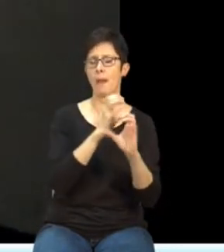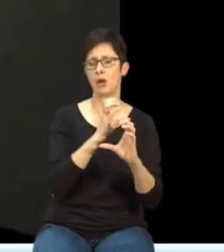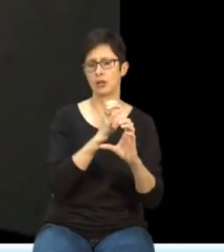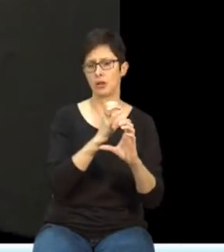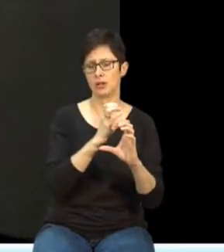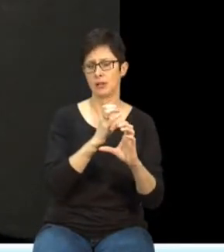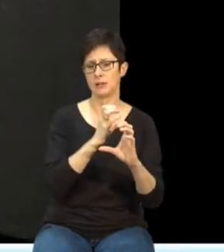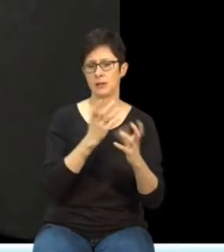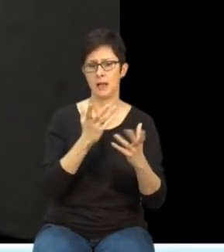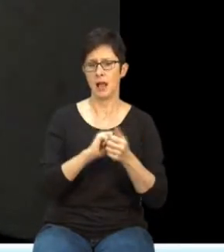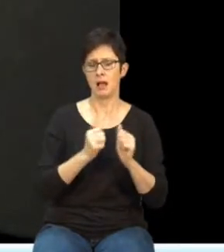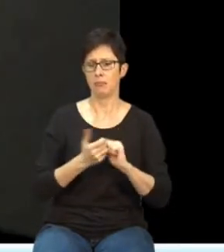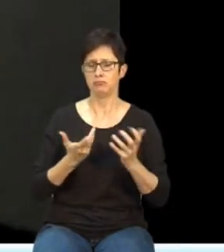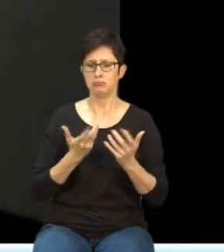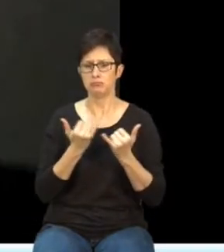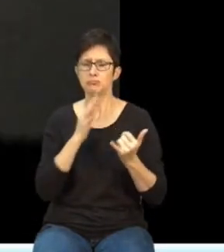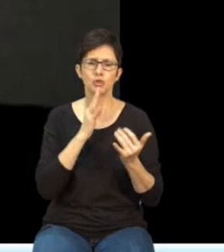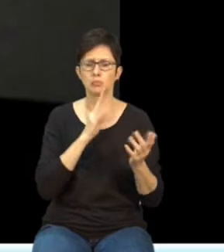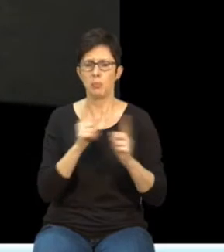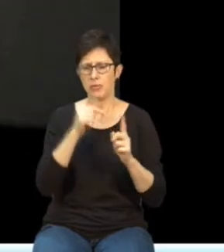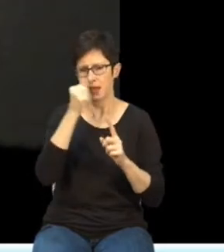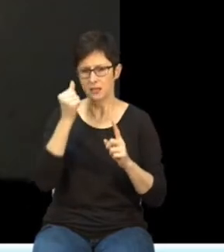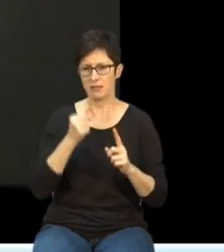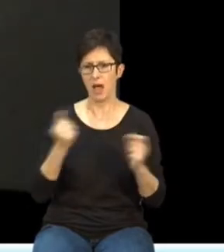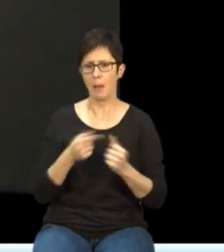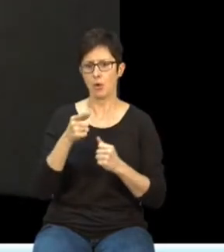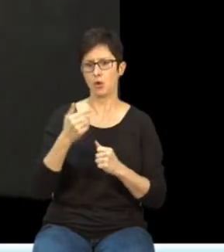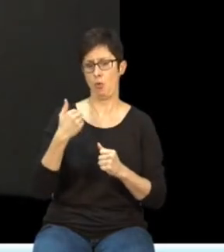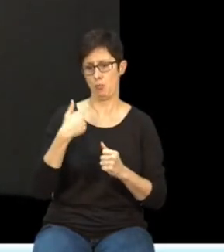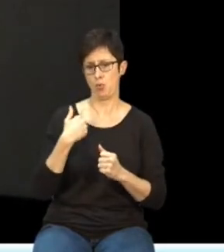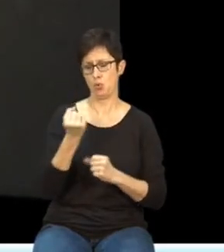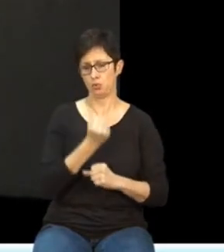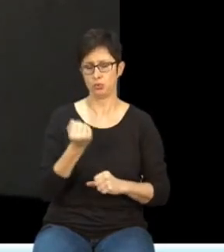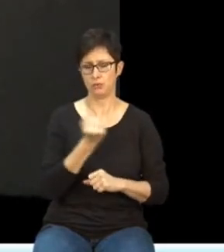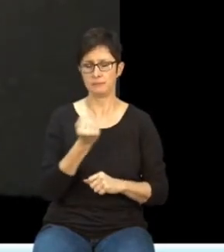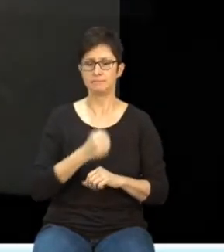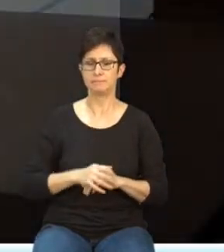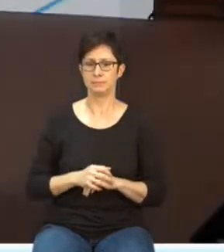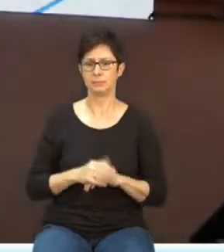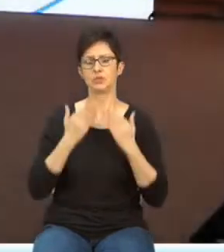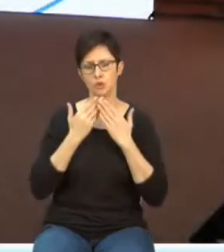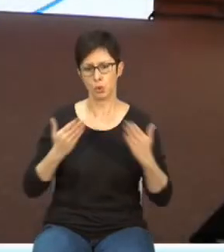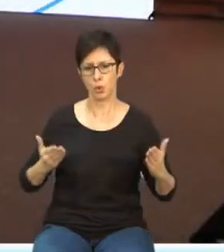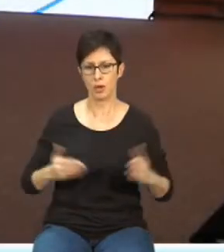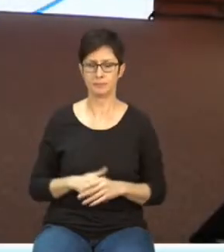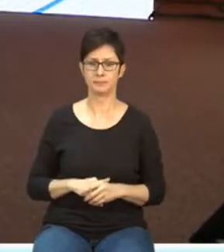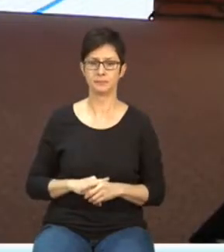dobrych praktyk inżynierskich żeby były zastosowane Dziękuję